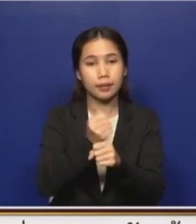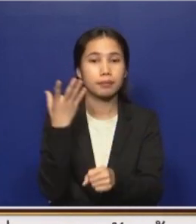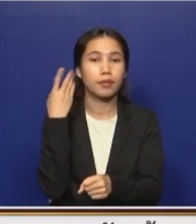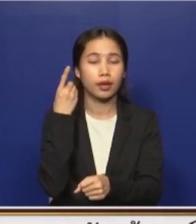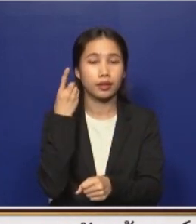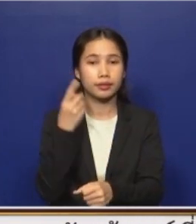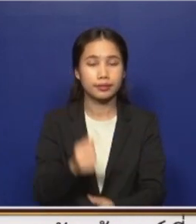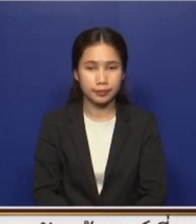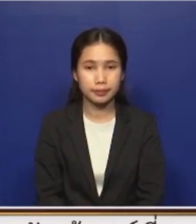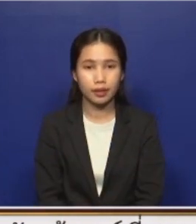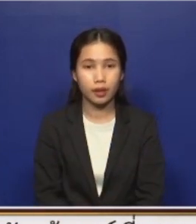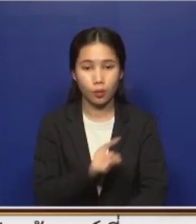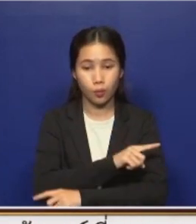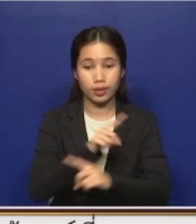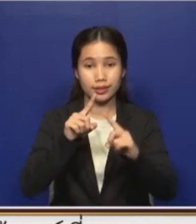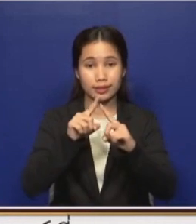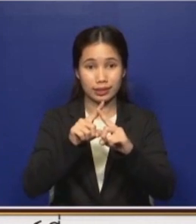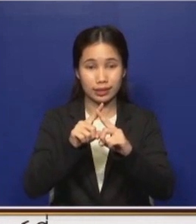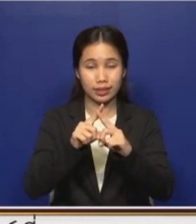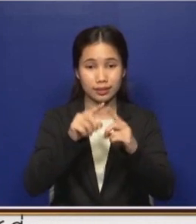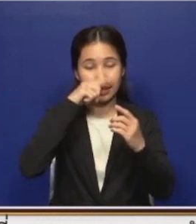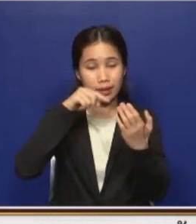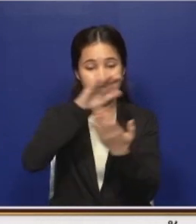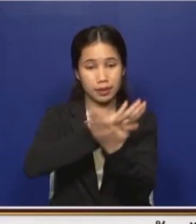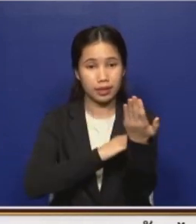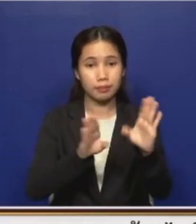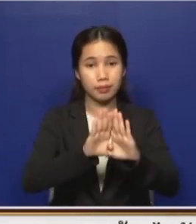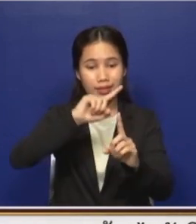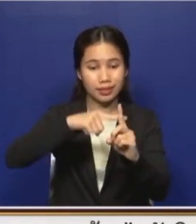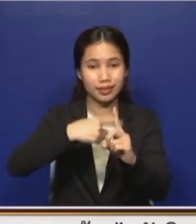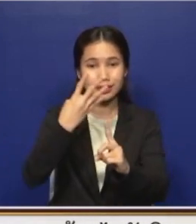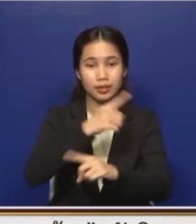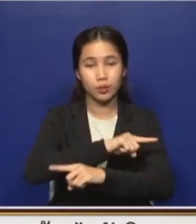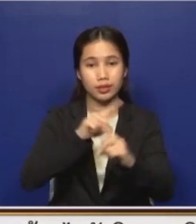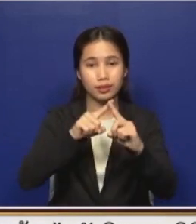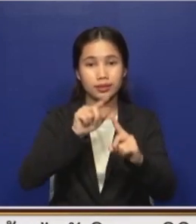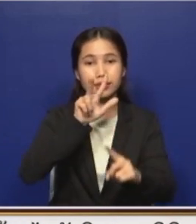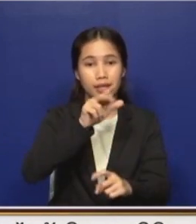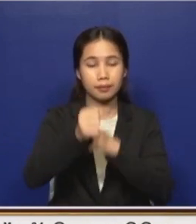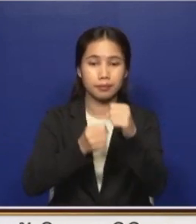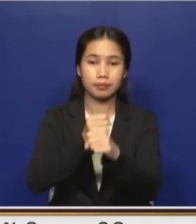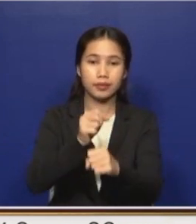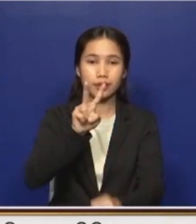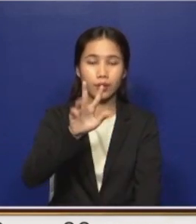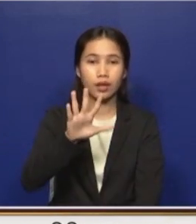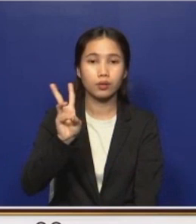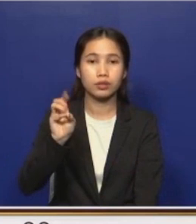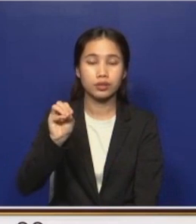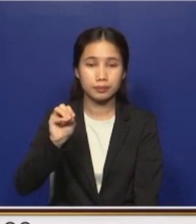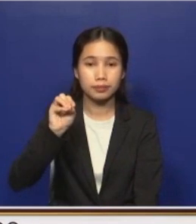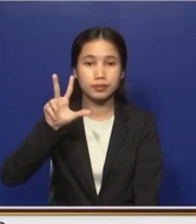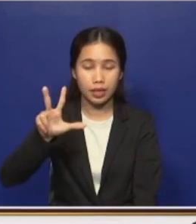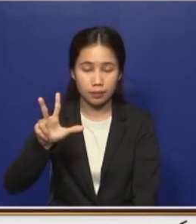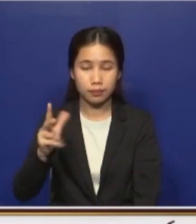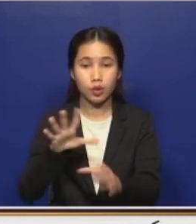1,979 ฮะคนไทยยอมฮะหยุดทำงานฮะปิดบริษัทห้างร้านฮะเลิกค้าเลิกขายฮะ